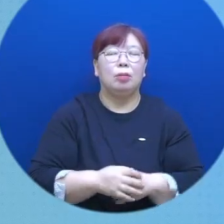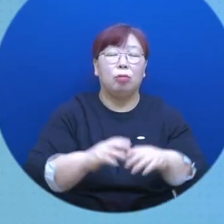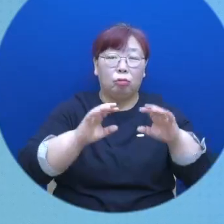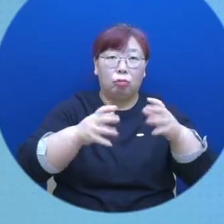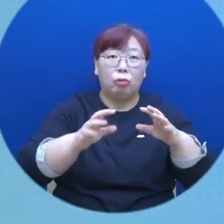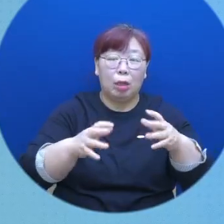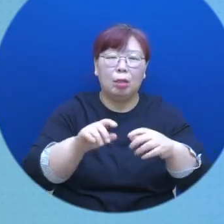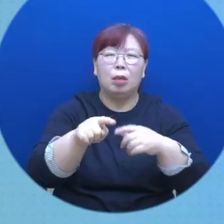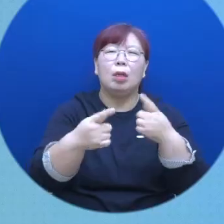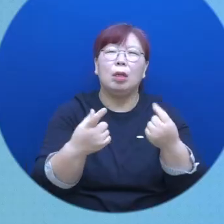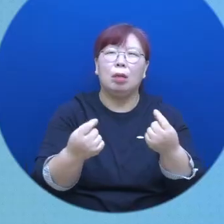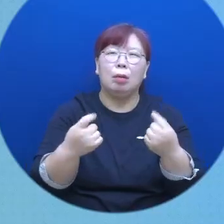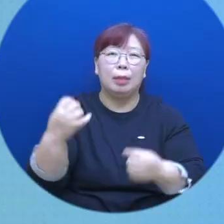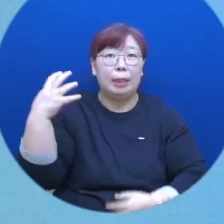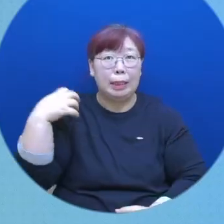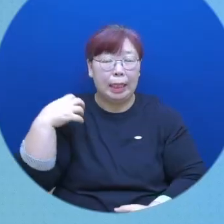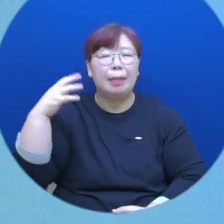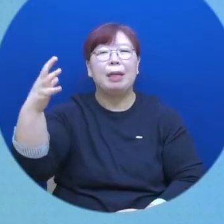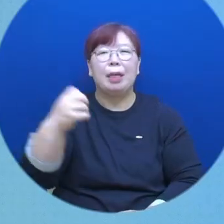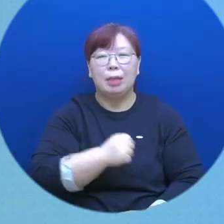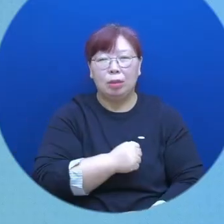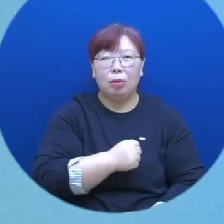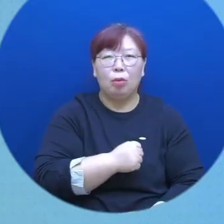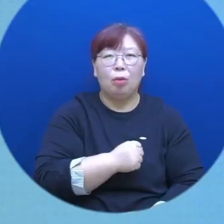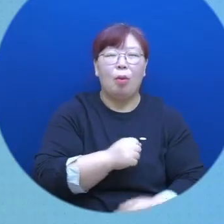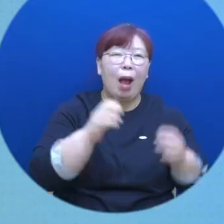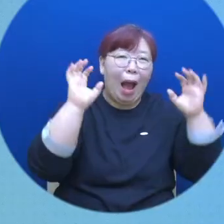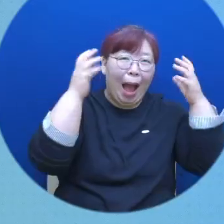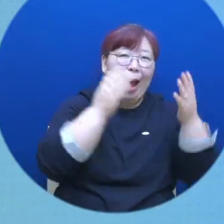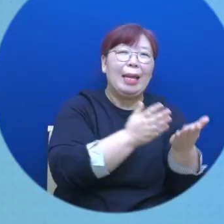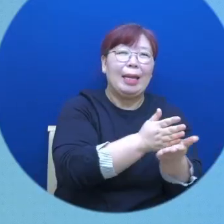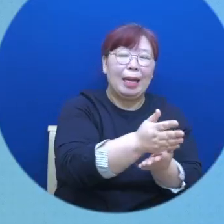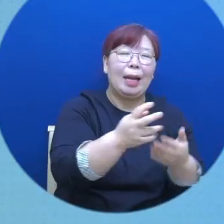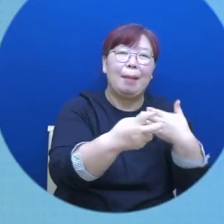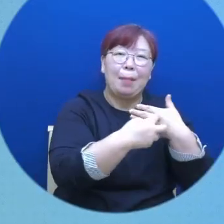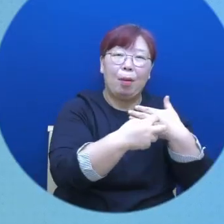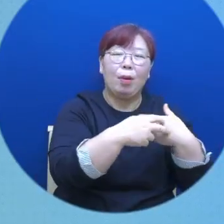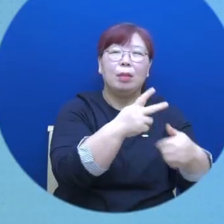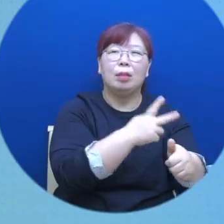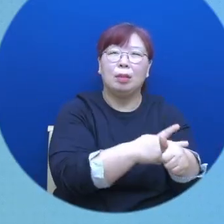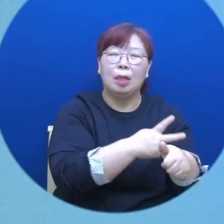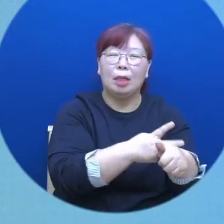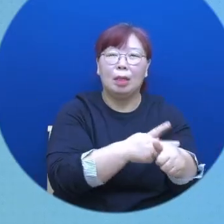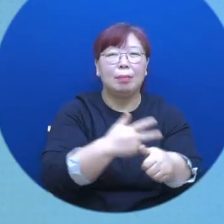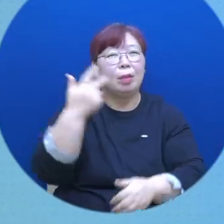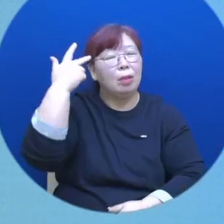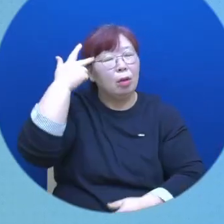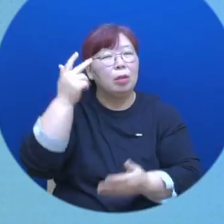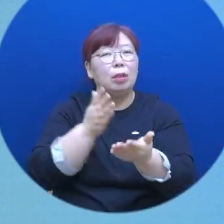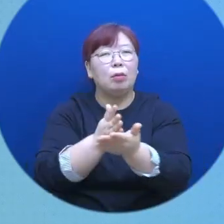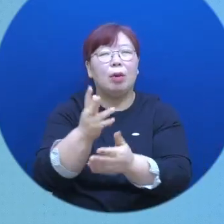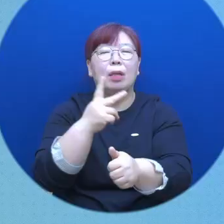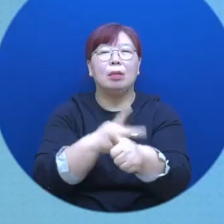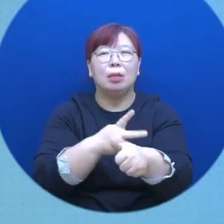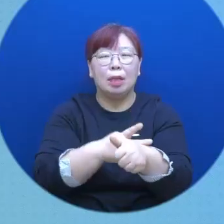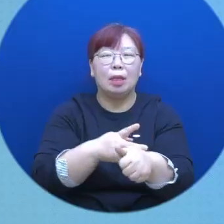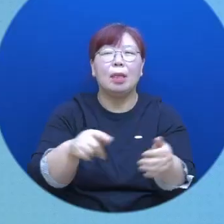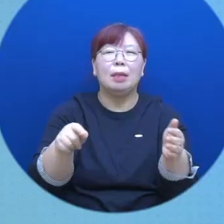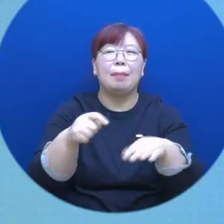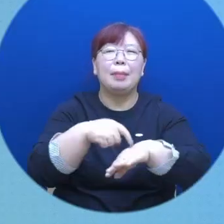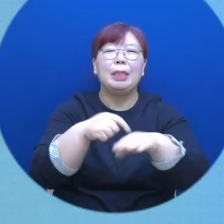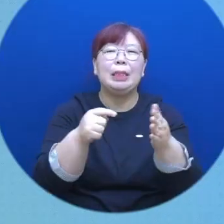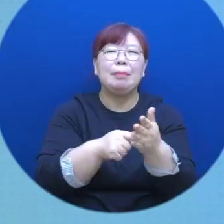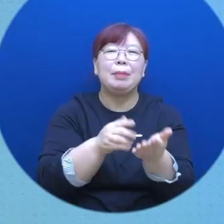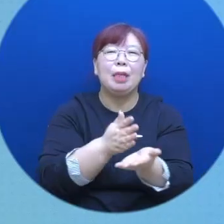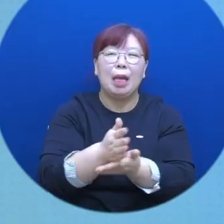갖고 소아과 의사, 정신과 의사, 사회 상담사, 그리고 심리학자,